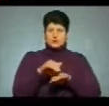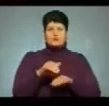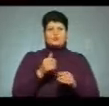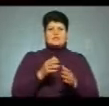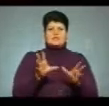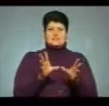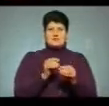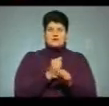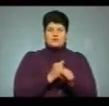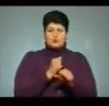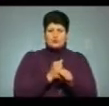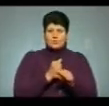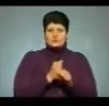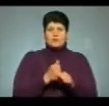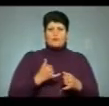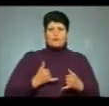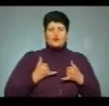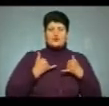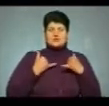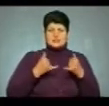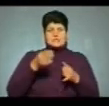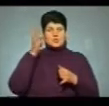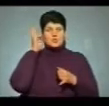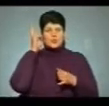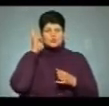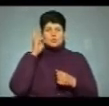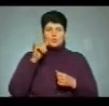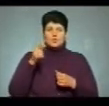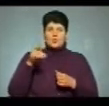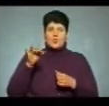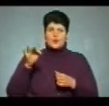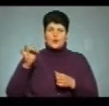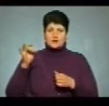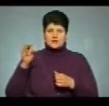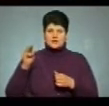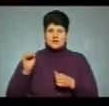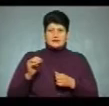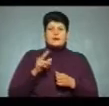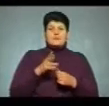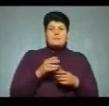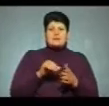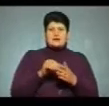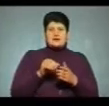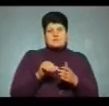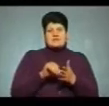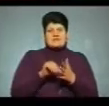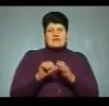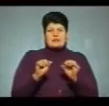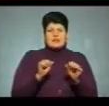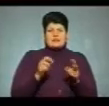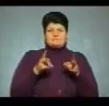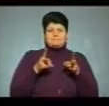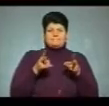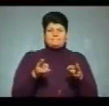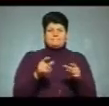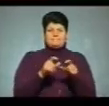Угорщиною Микола Балтажи, почесний консул Угорщини в Тернополі Тетяна Чубак та представники влади перерізають стрічку.